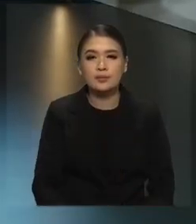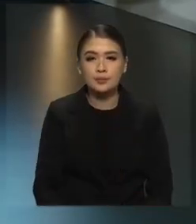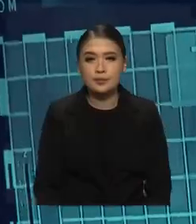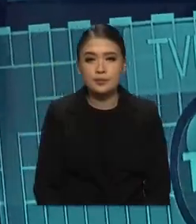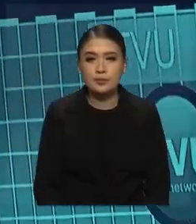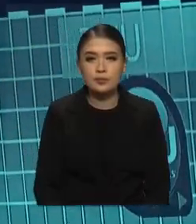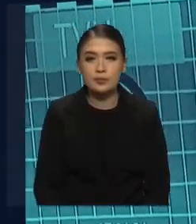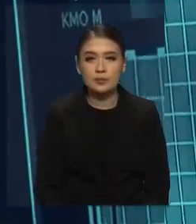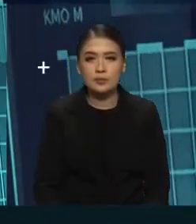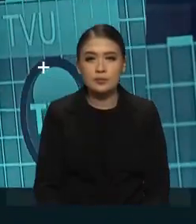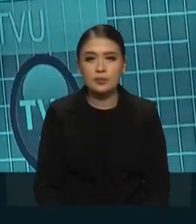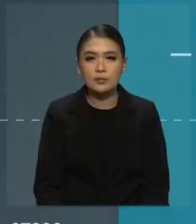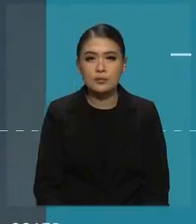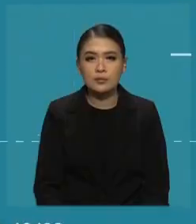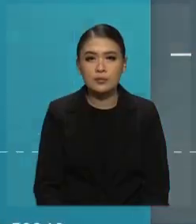Спасибо.